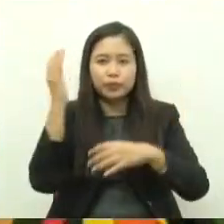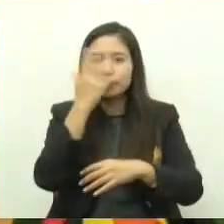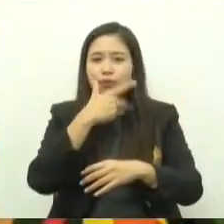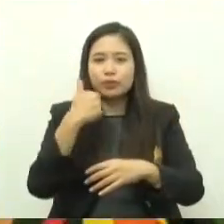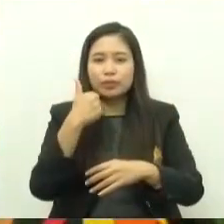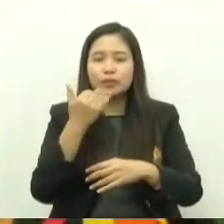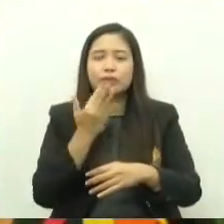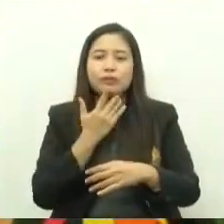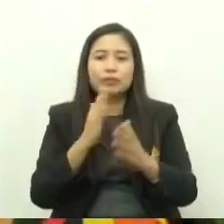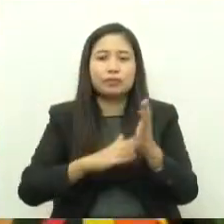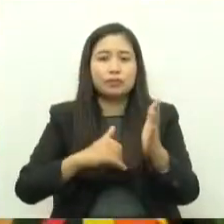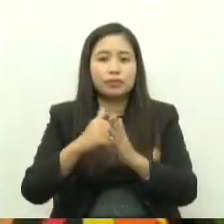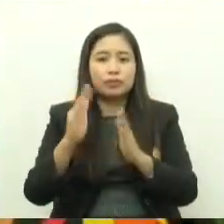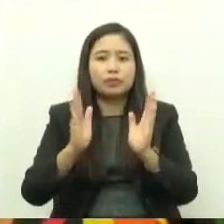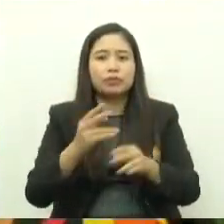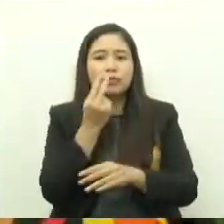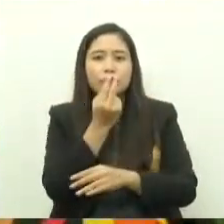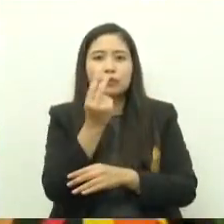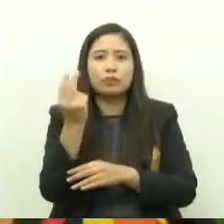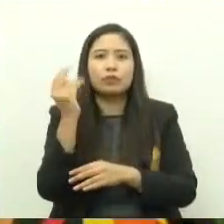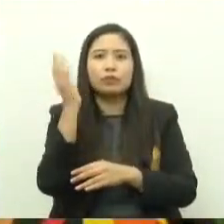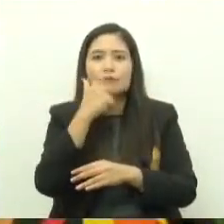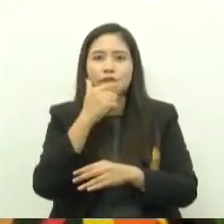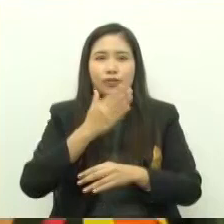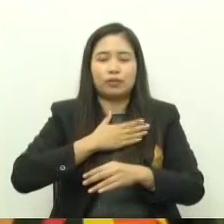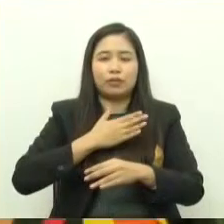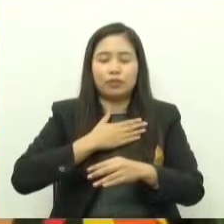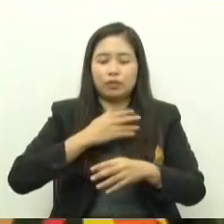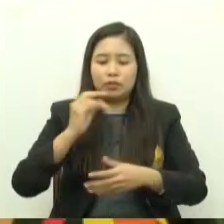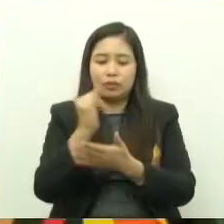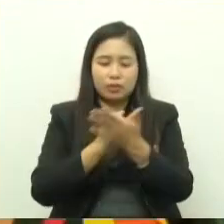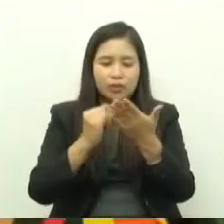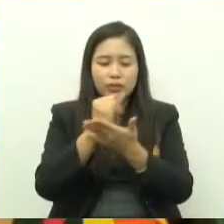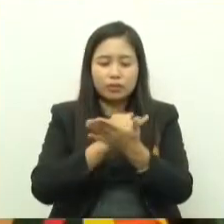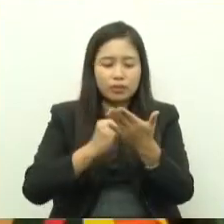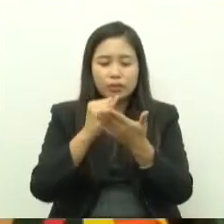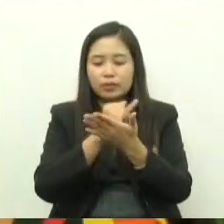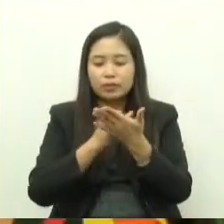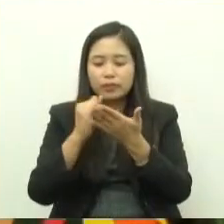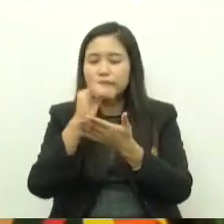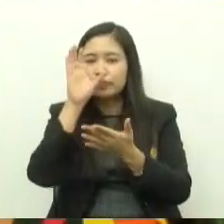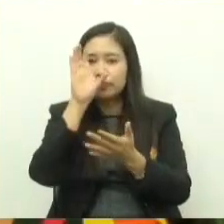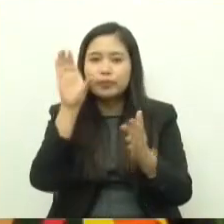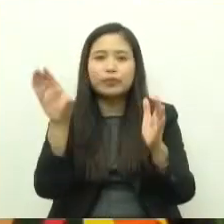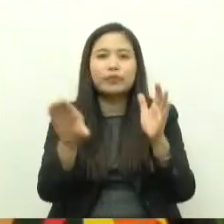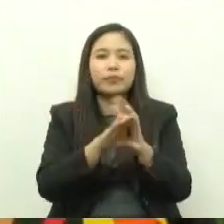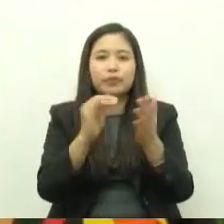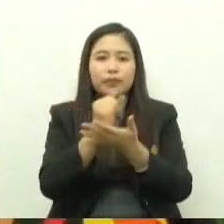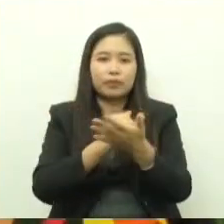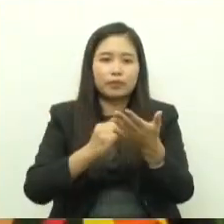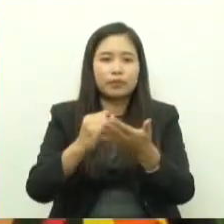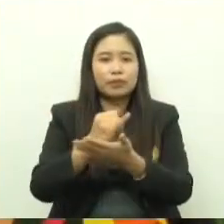ได้ชมผมก็เลยเขียนออกมาสื่อออกมาเป็นผ้าเขียน